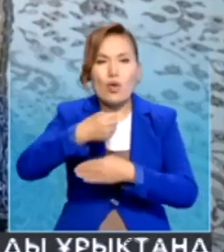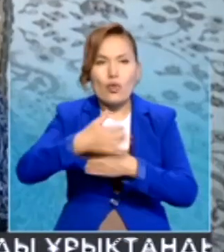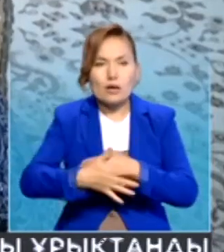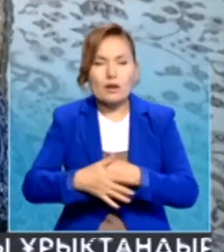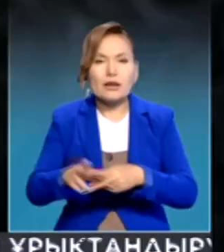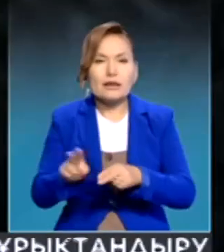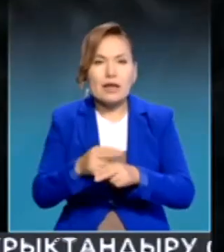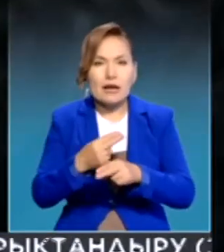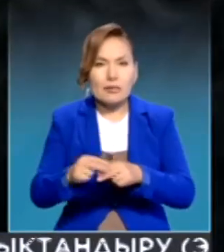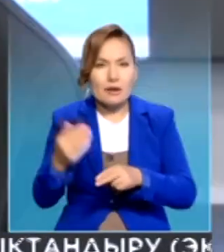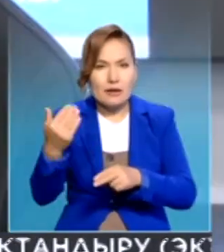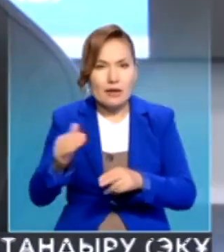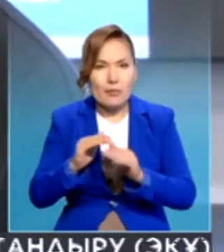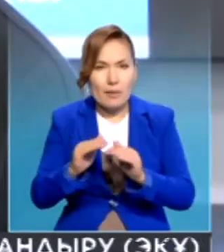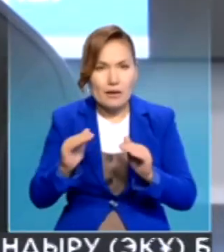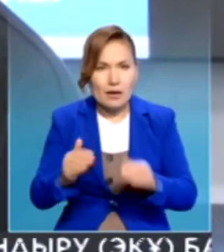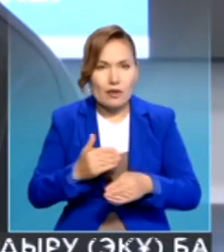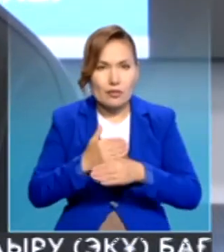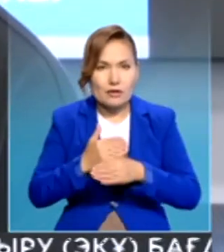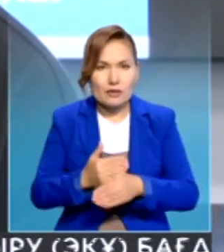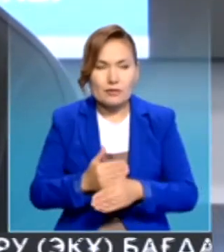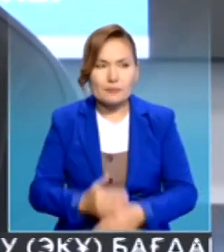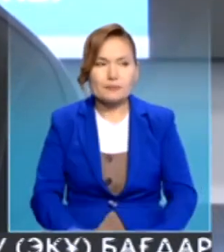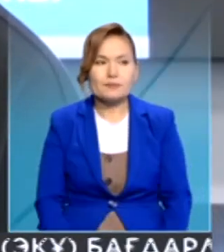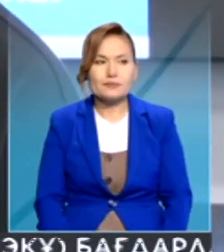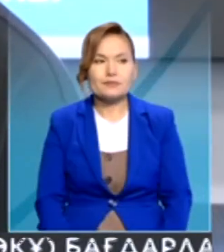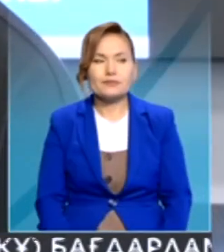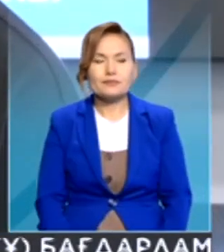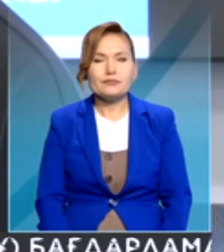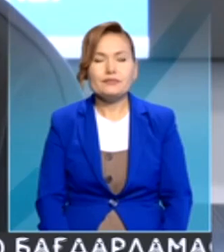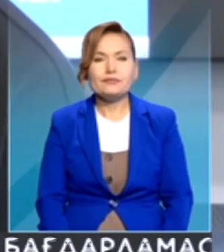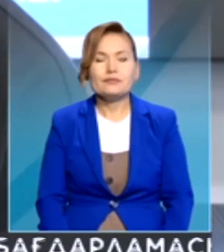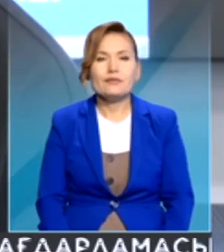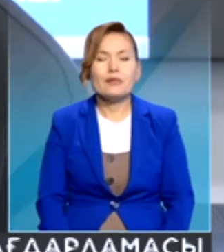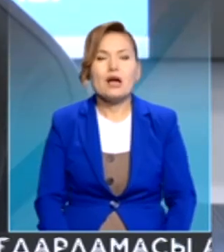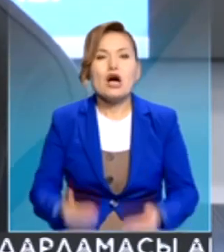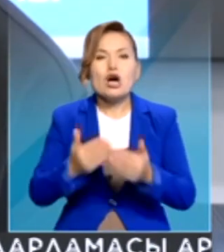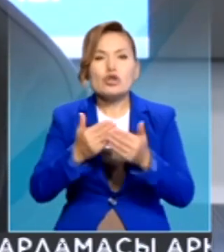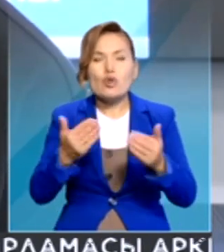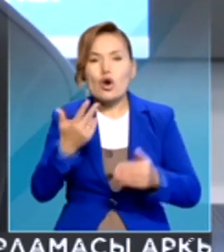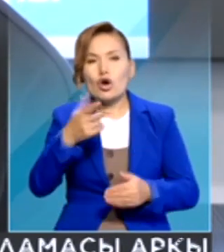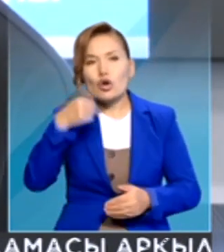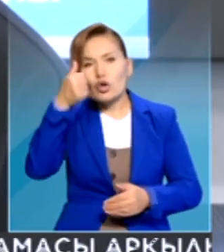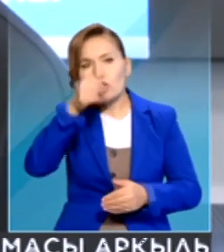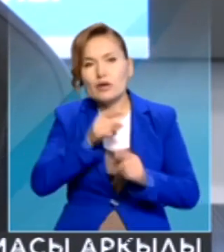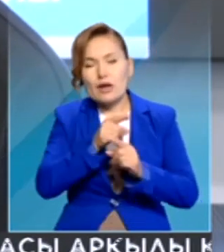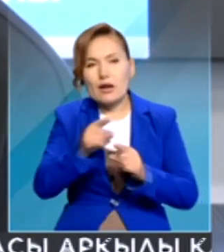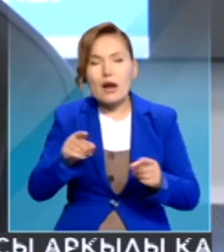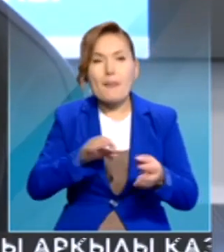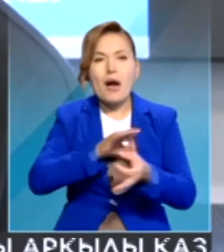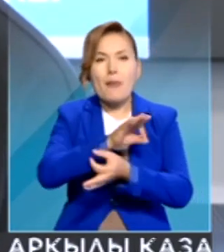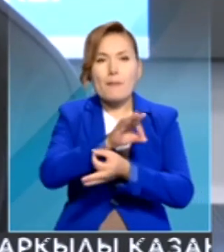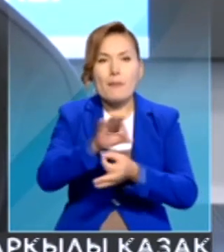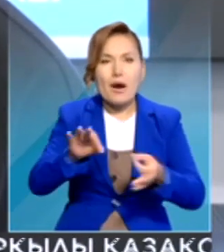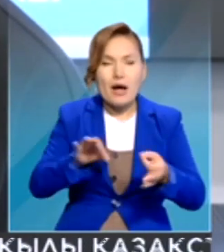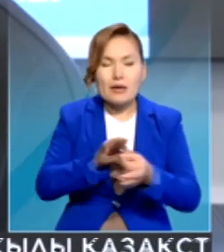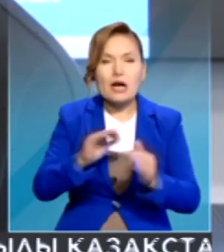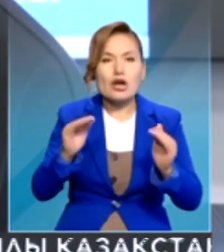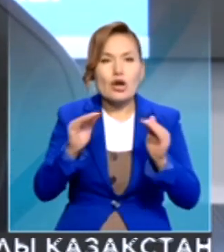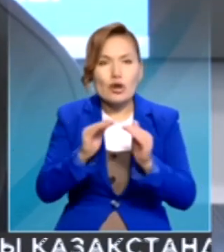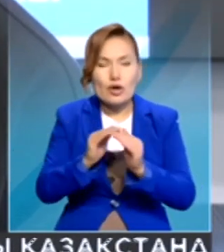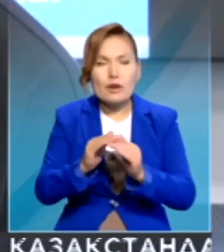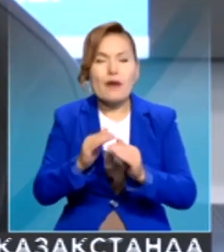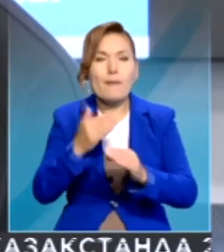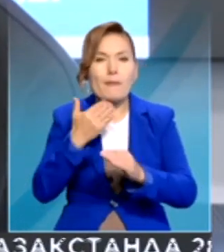жатыр. За эти три года у нас происходит трансформация детских домов. Соңғы 3 жылда балалар үйлері біртіндеп өзгертілді.